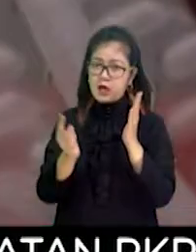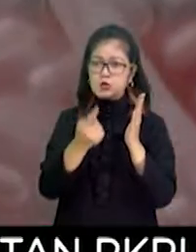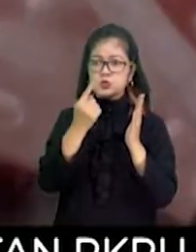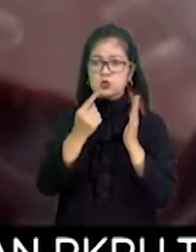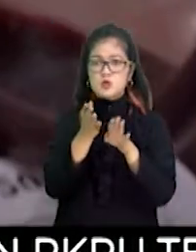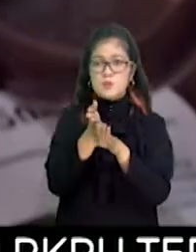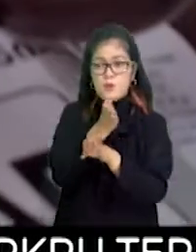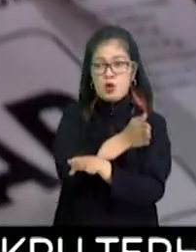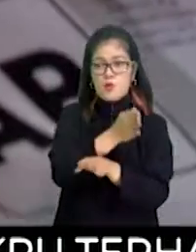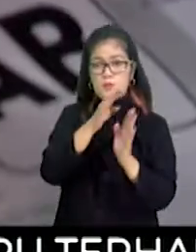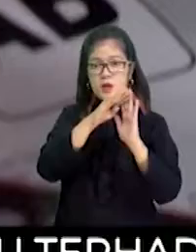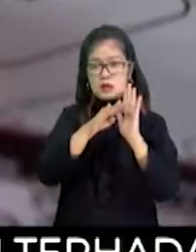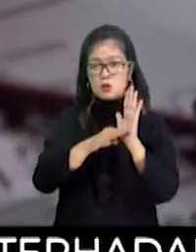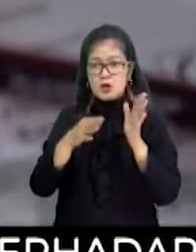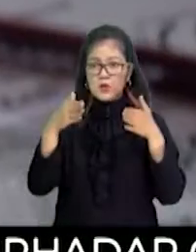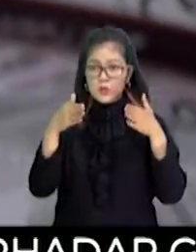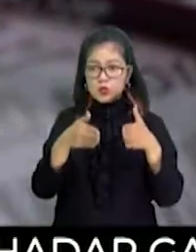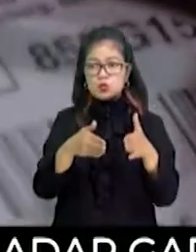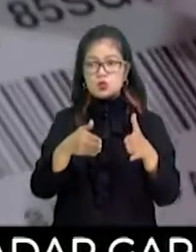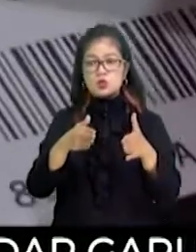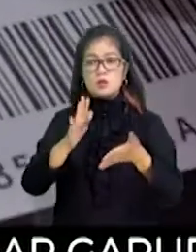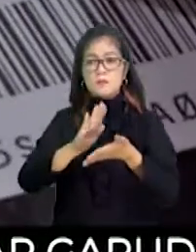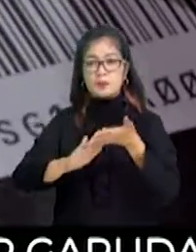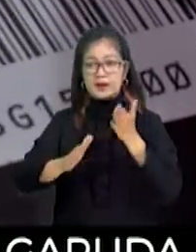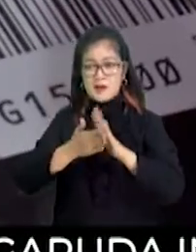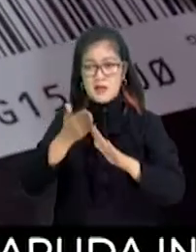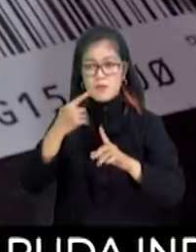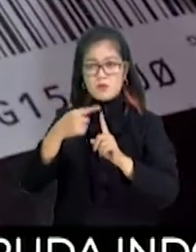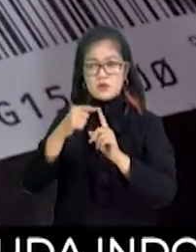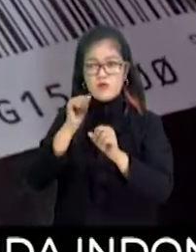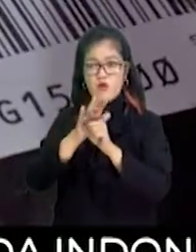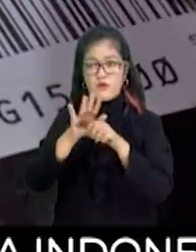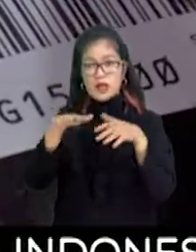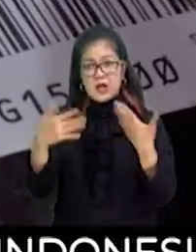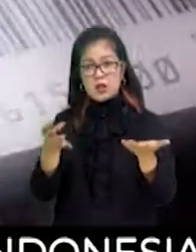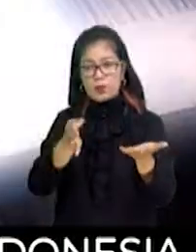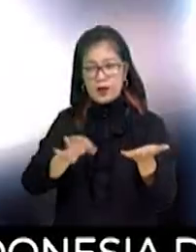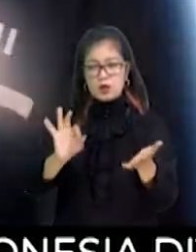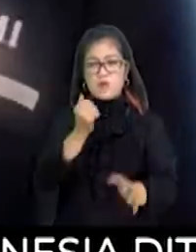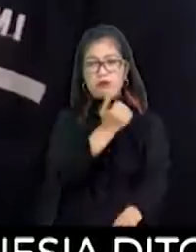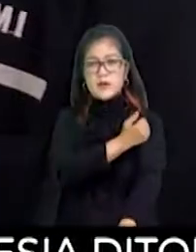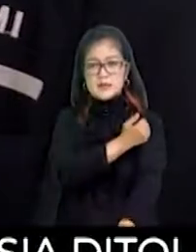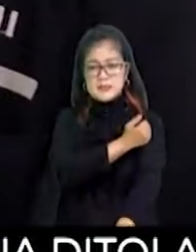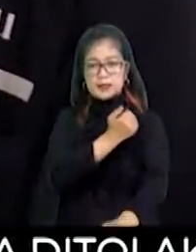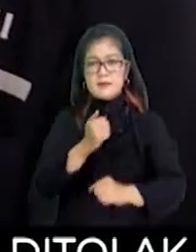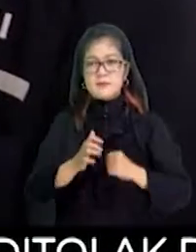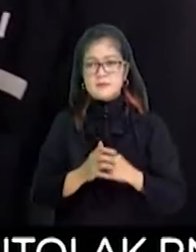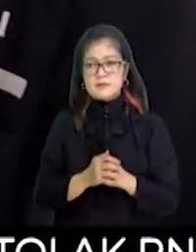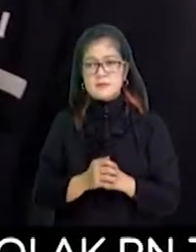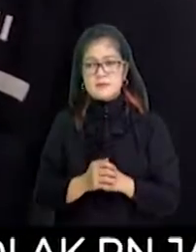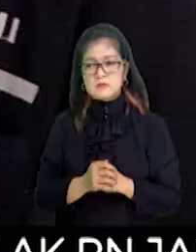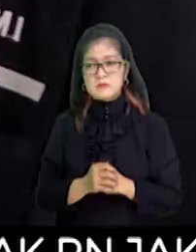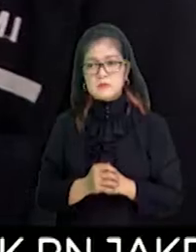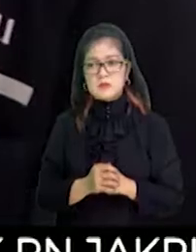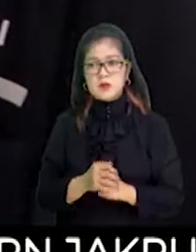mendonorkan darahnya termasuk bagi penyintas love memimpin dan mereka yang baru saja melakukan vaksinasi prosedur